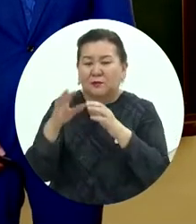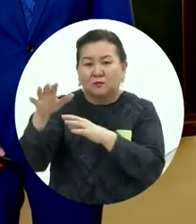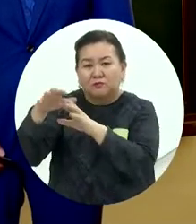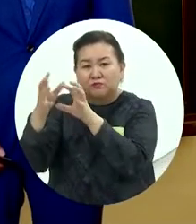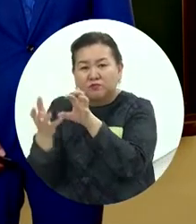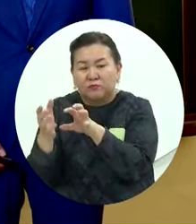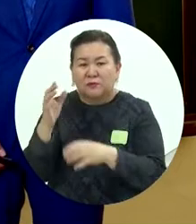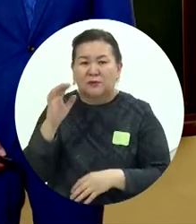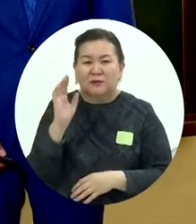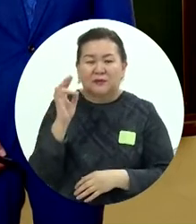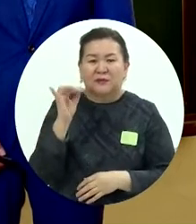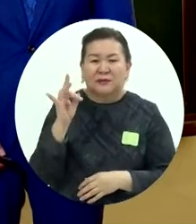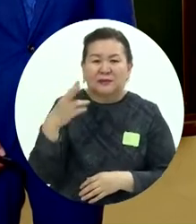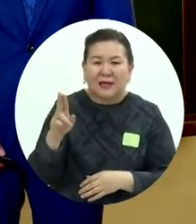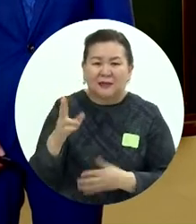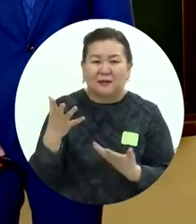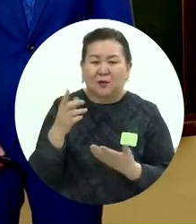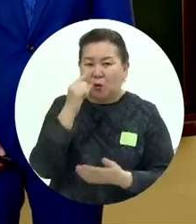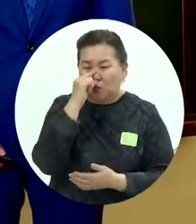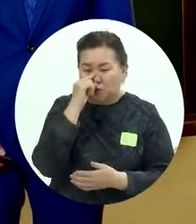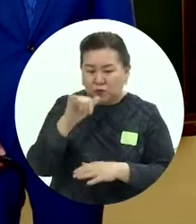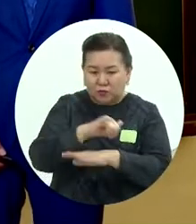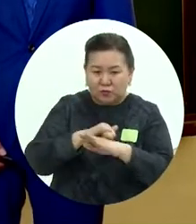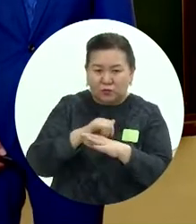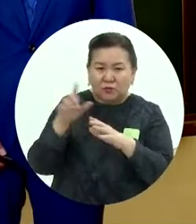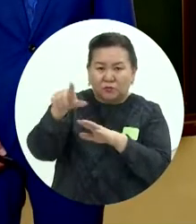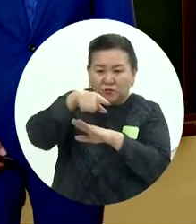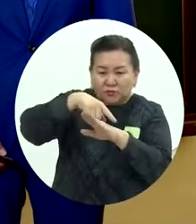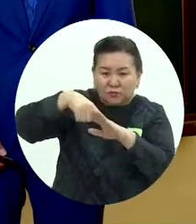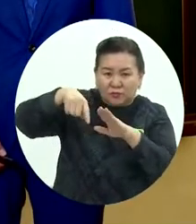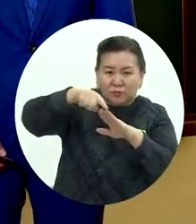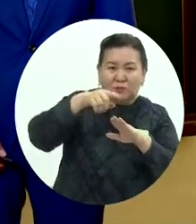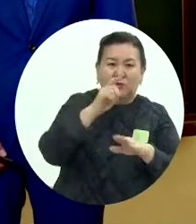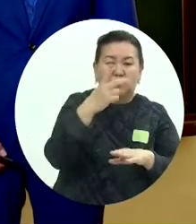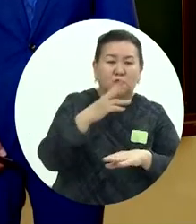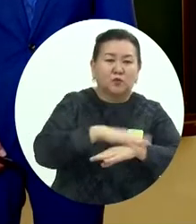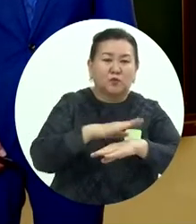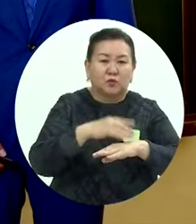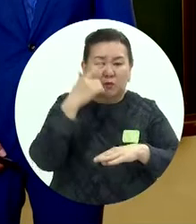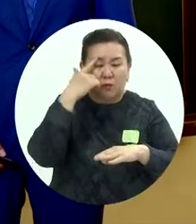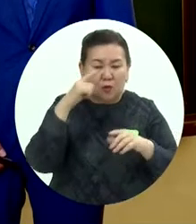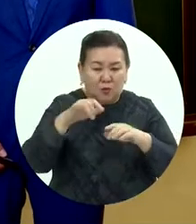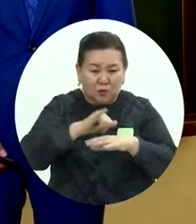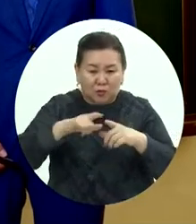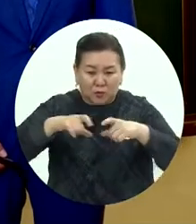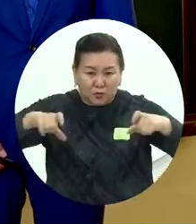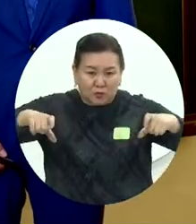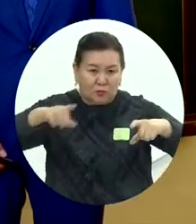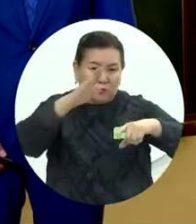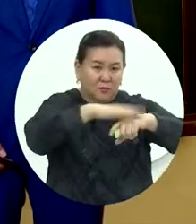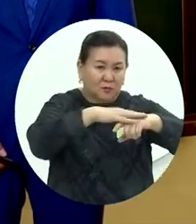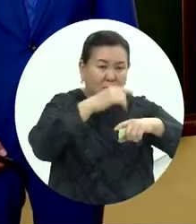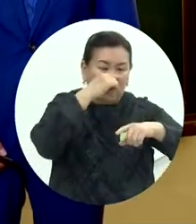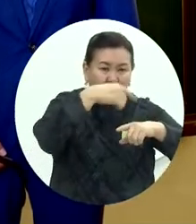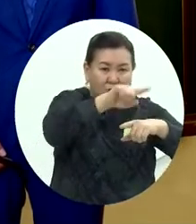Арктикийн өлтрөг, Гренланд арлын эрэг, за мөн Орос улбооны нутгийн төв хэсэг, зүүн хойд хэсэг Монгол орны хойд хэсгээр дарахсан. За